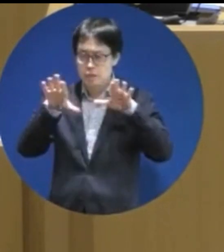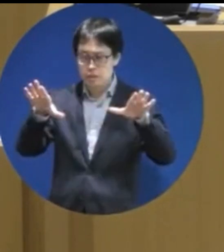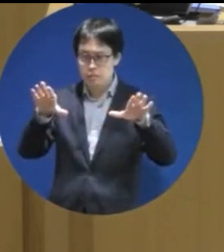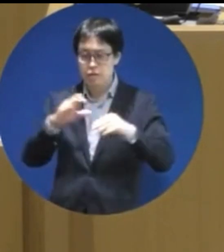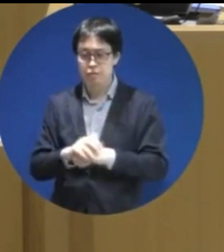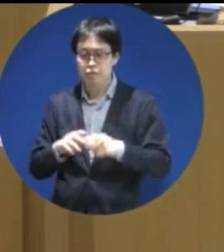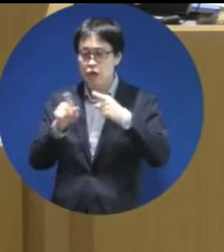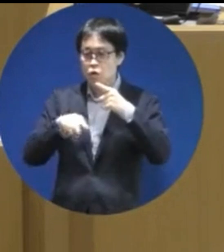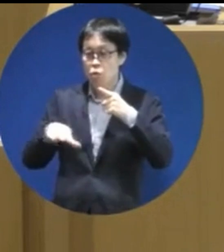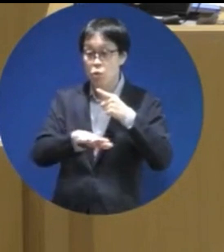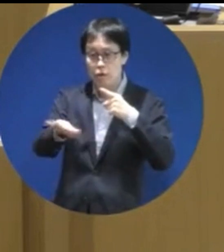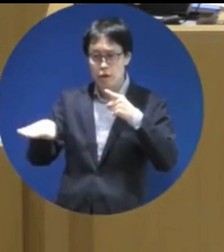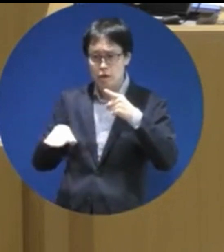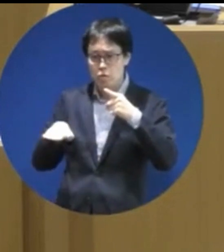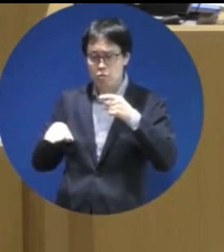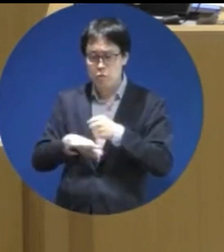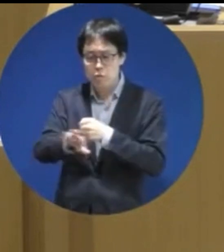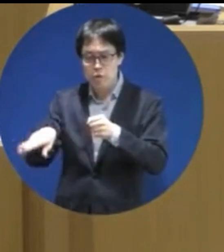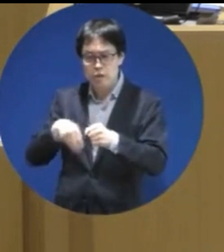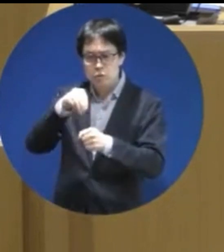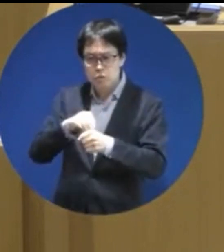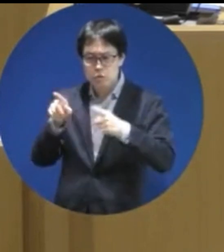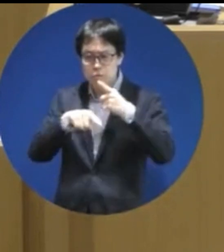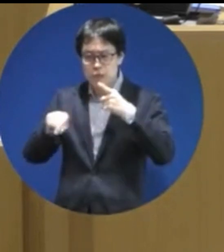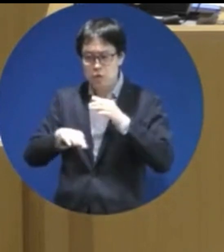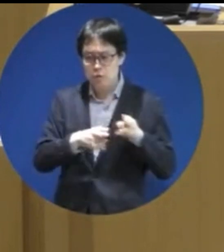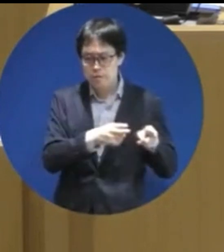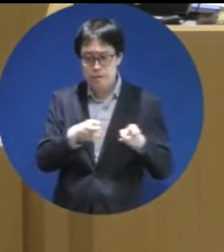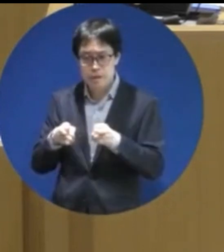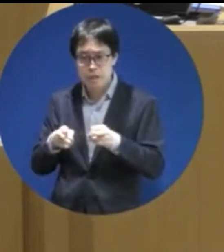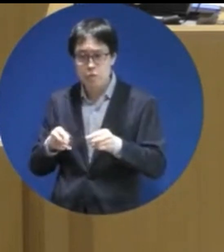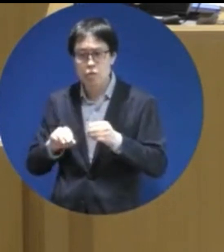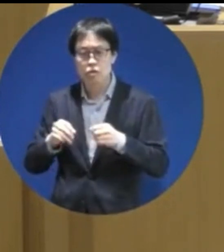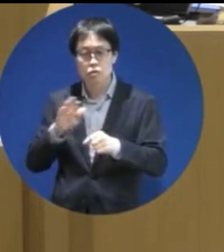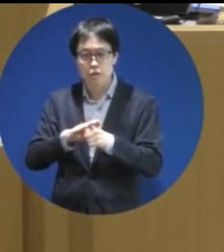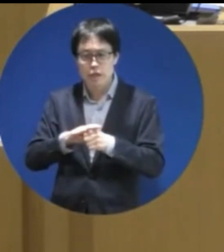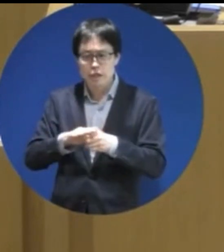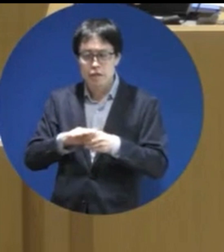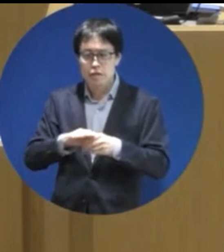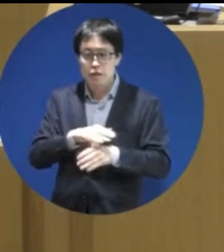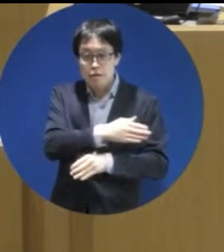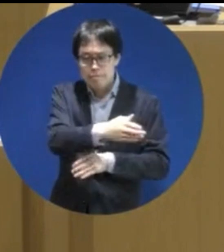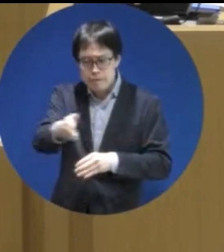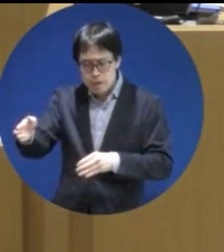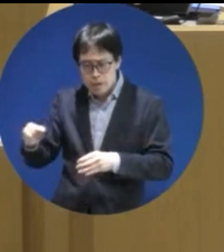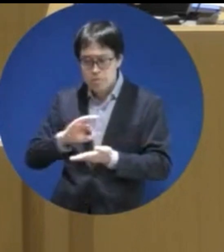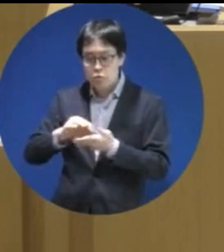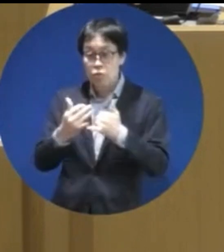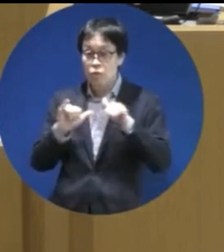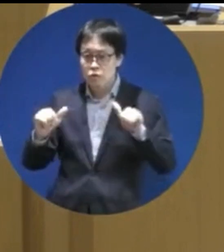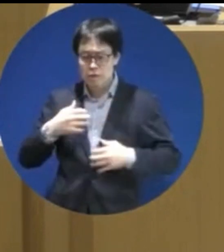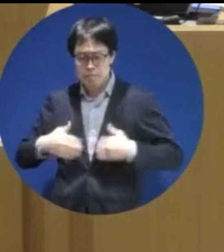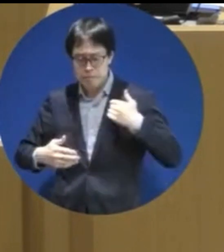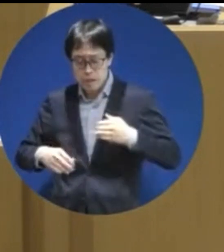園に関しましてもインクルーシブな公園の整備を進め、すべての公園利用者が安全に楽しむことのできる公園づくりを目指